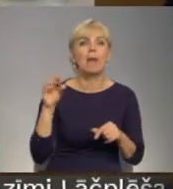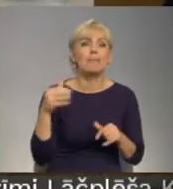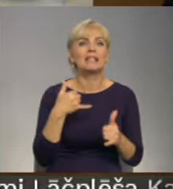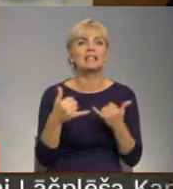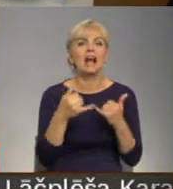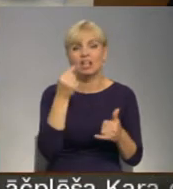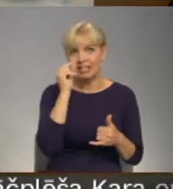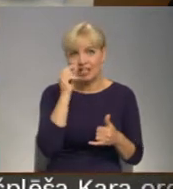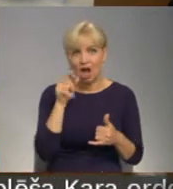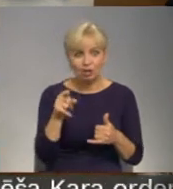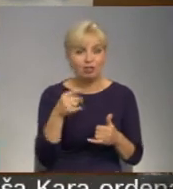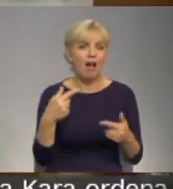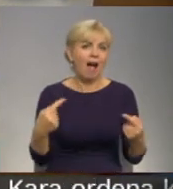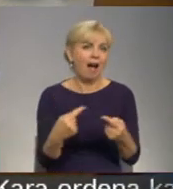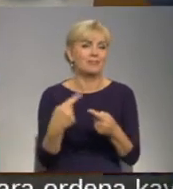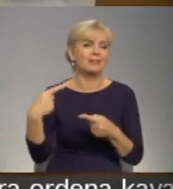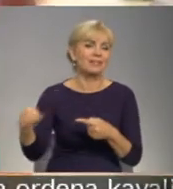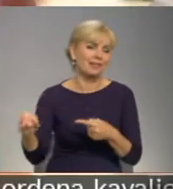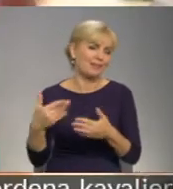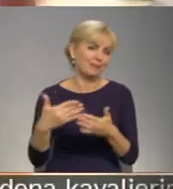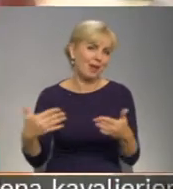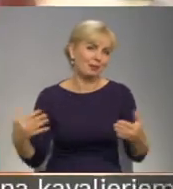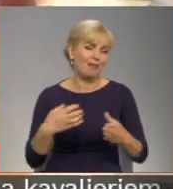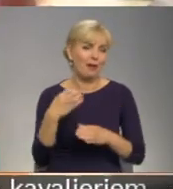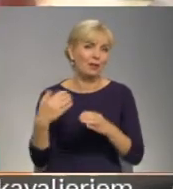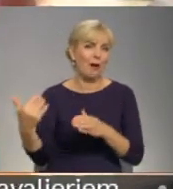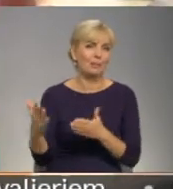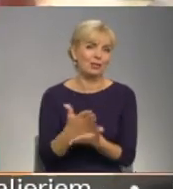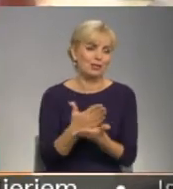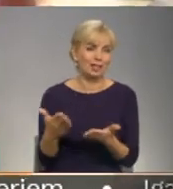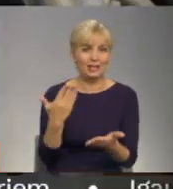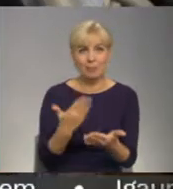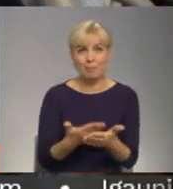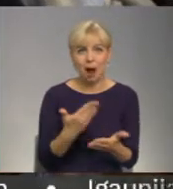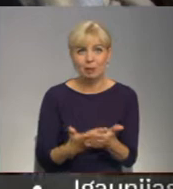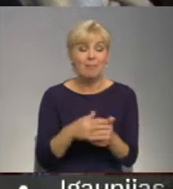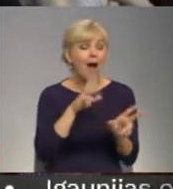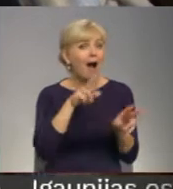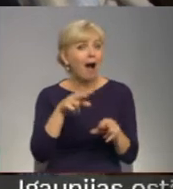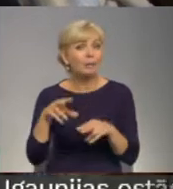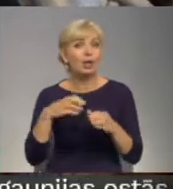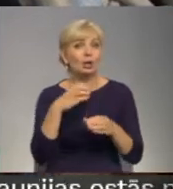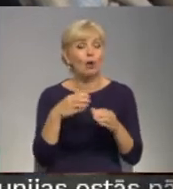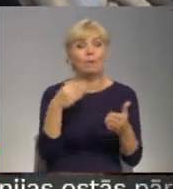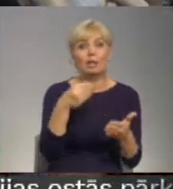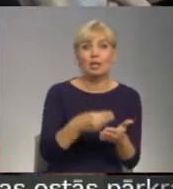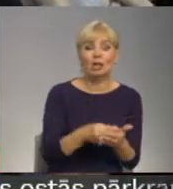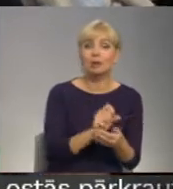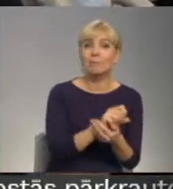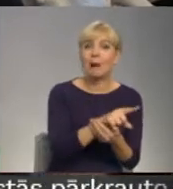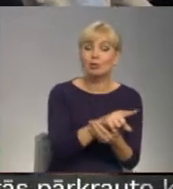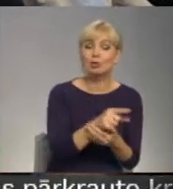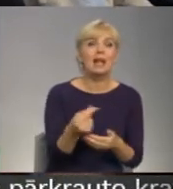dzeltenie zirnīši jau atbilst citiem daudzveidīgo tomātu šķirņu paraugiem. Aplūkot tomātus, iegādāties un pasūtīt